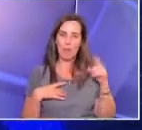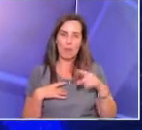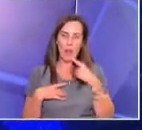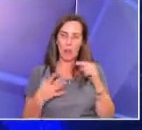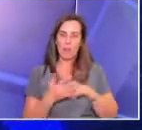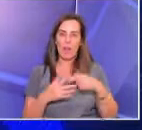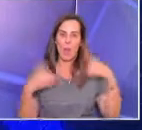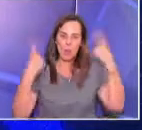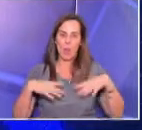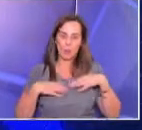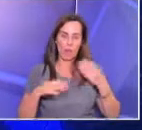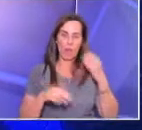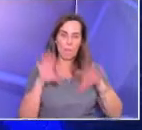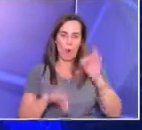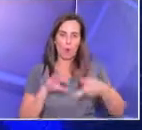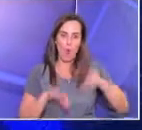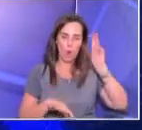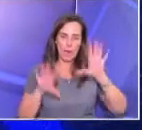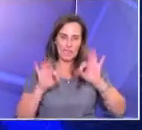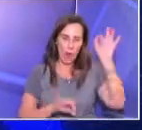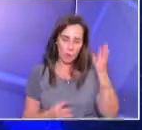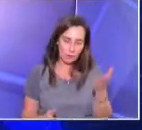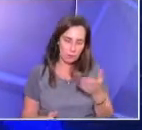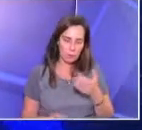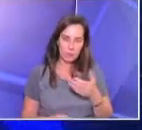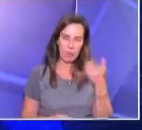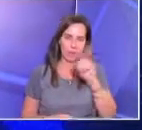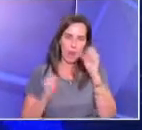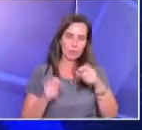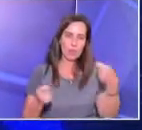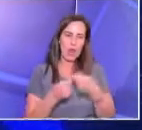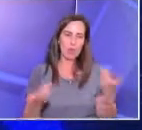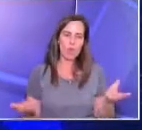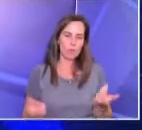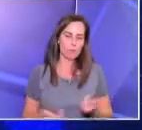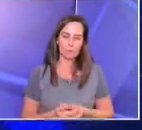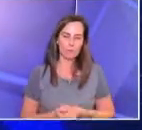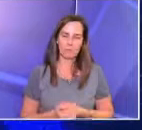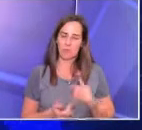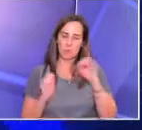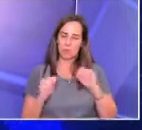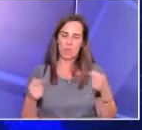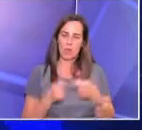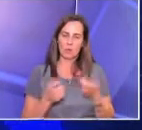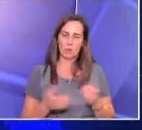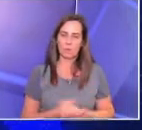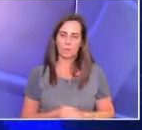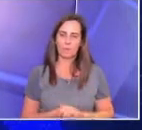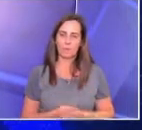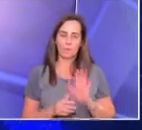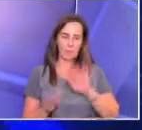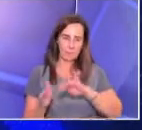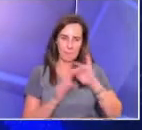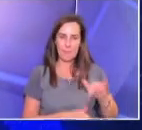ולהגיד, בגלל השבתון עלינו ב10% בשיעורי הצבעה, אני לא משוכנע שזה... אתה לא בטוח שזה הקישור הנכון. אני לא בטוח שזה הקישור הנכון. עכשיו,